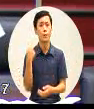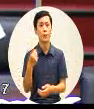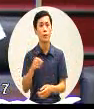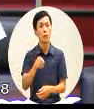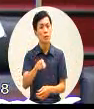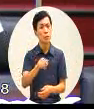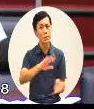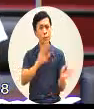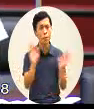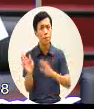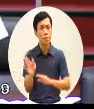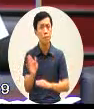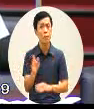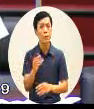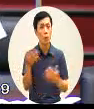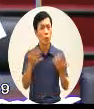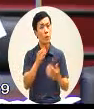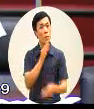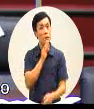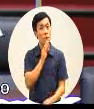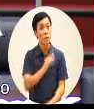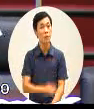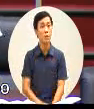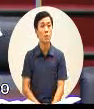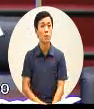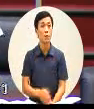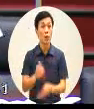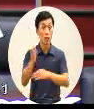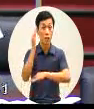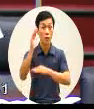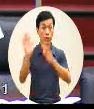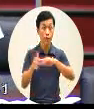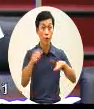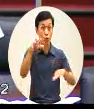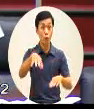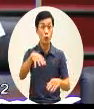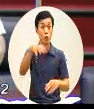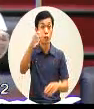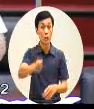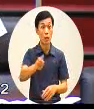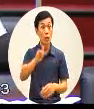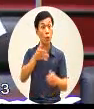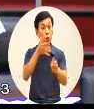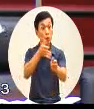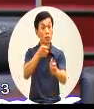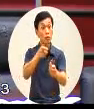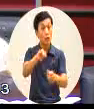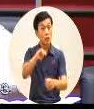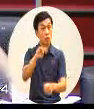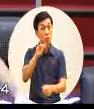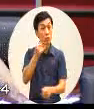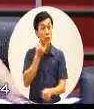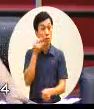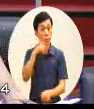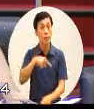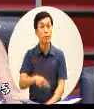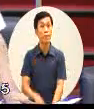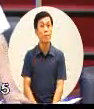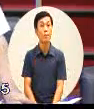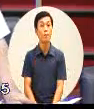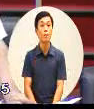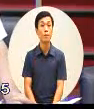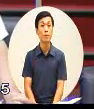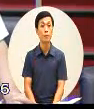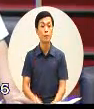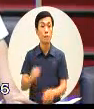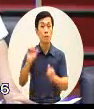不是有问题？来，政工处的处长，这样可不可以？ 来，处长。 哎。